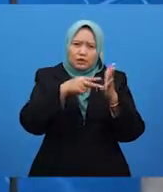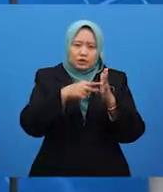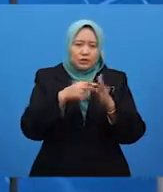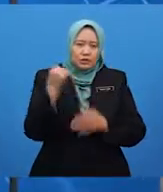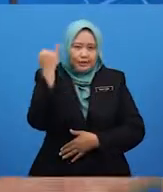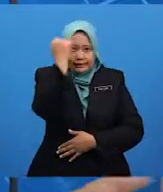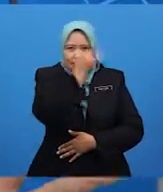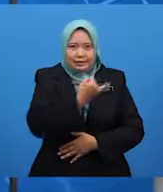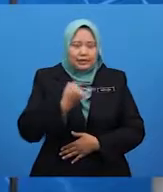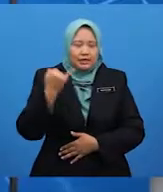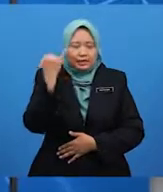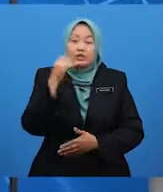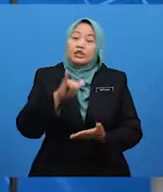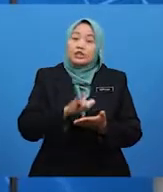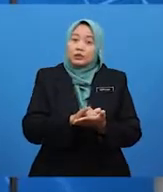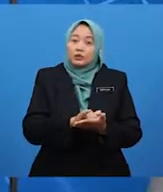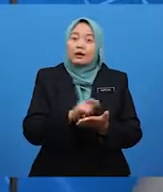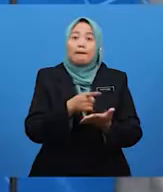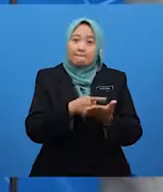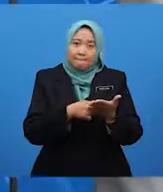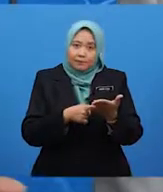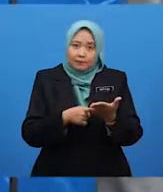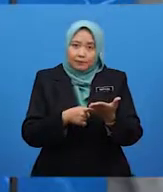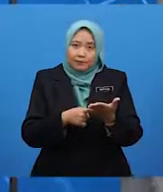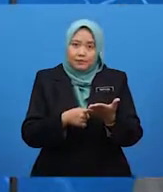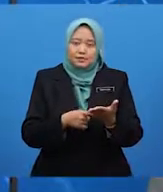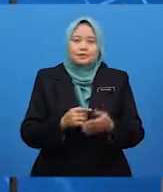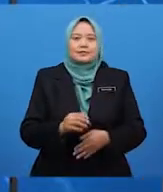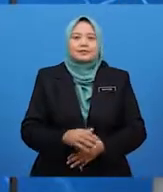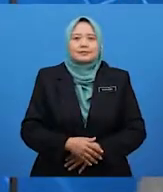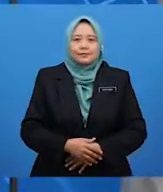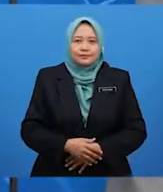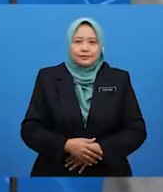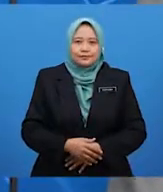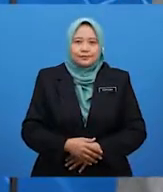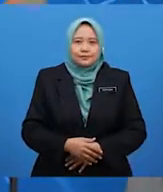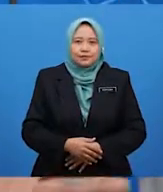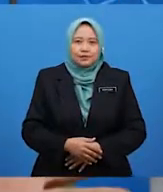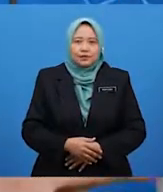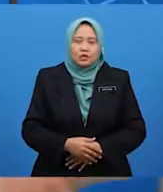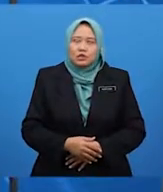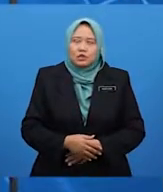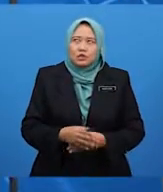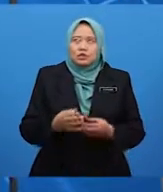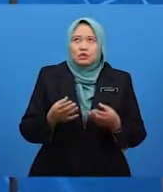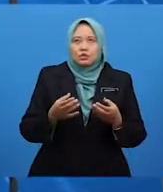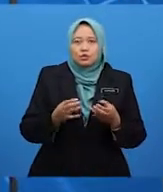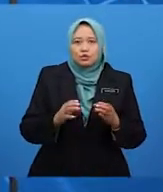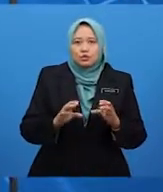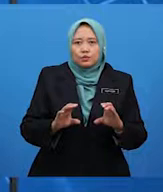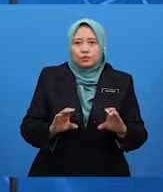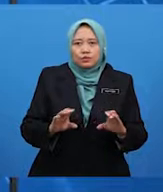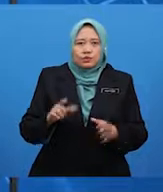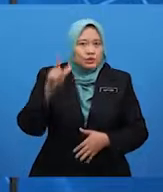Boleh. Hai semua. Assalamualaikum. Moga anda di luar sana sihat sahaja. Cuba Cikgu Don lihat baju yang saya